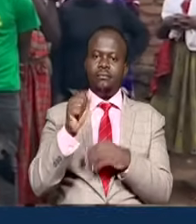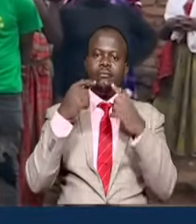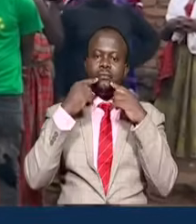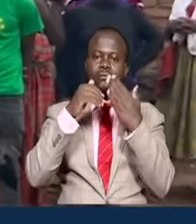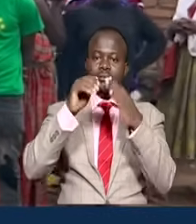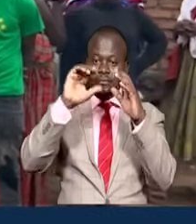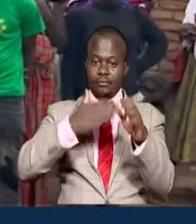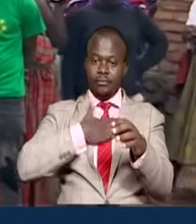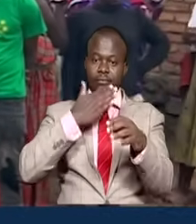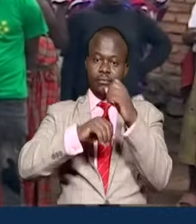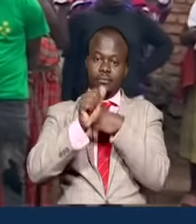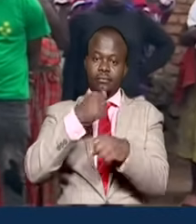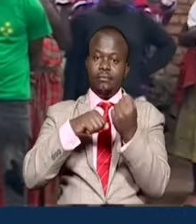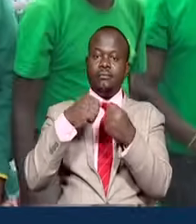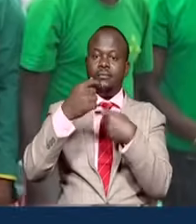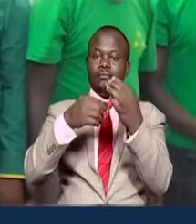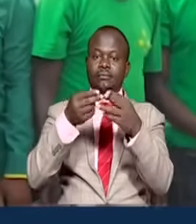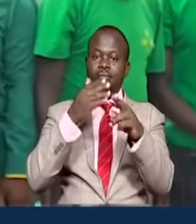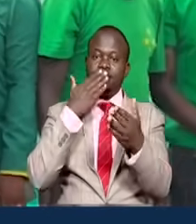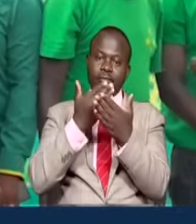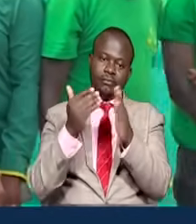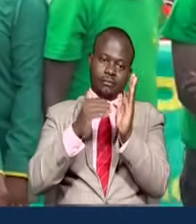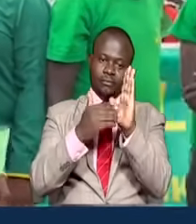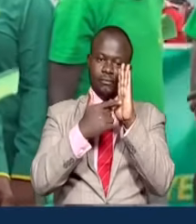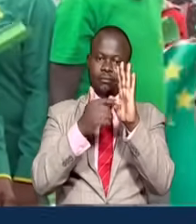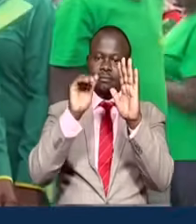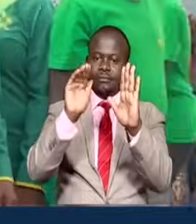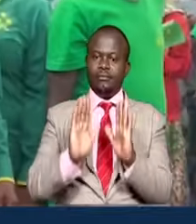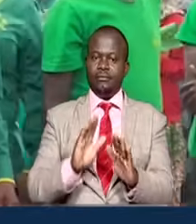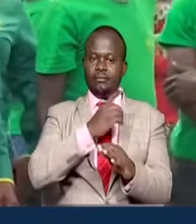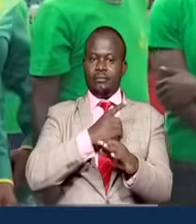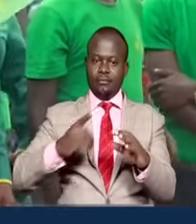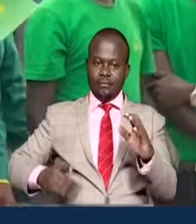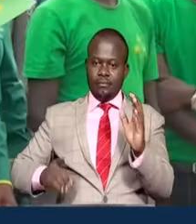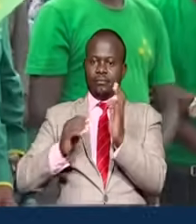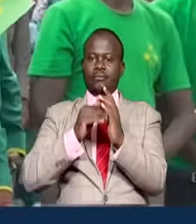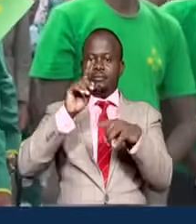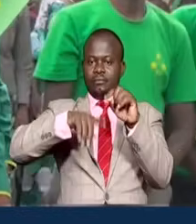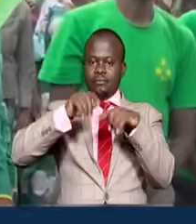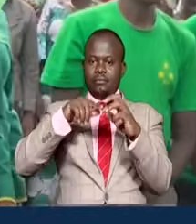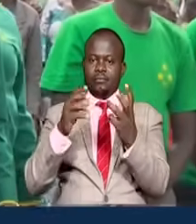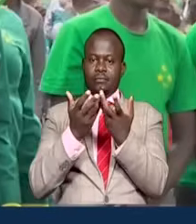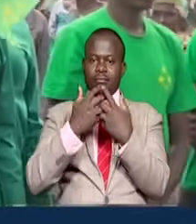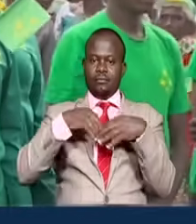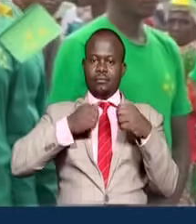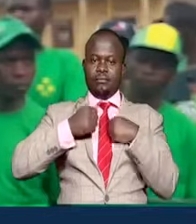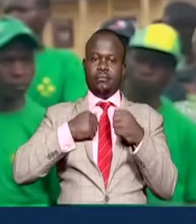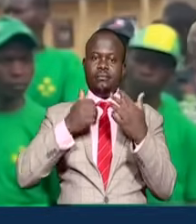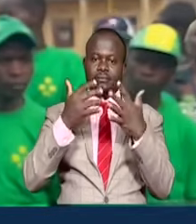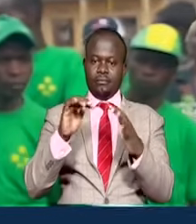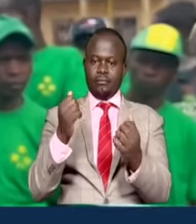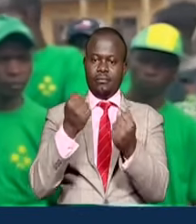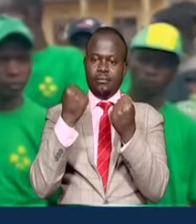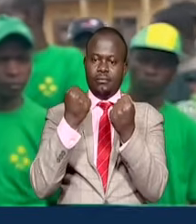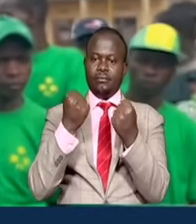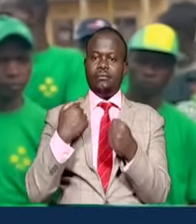kwiyamamaza bikomeje kugenda neza, bikaba bigaragaza ubudasa bwa demokarasi na politiki y'umwe bw'abanyarwanda bimaze gushinga imizi.